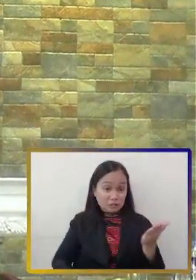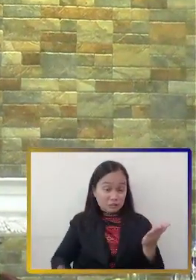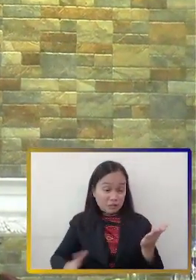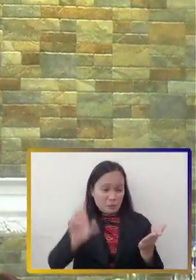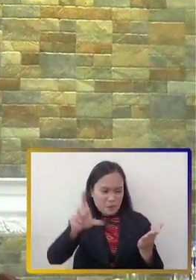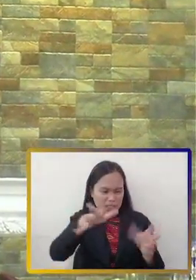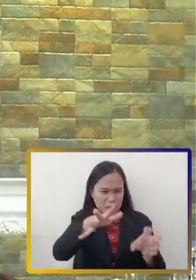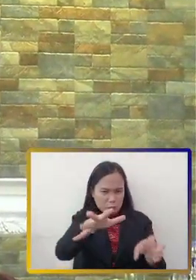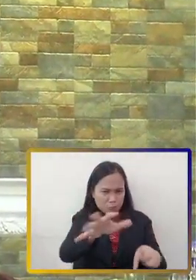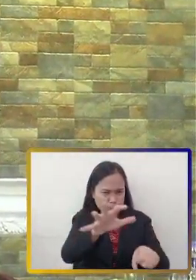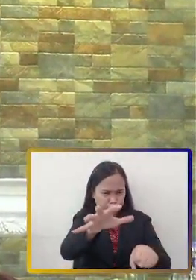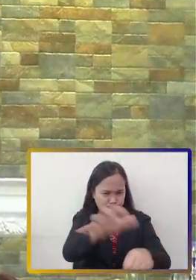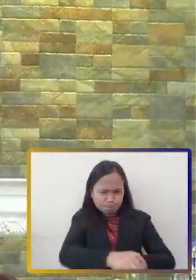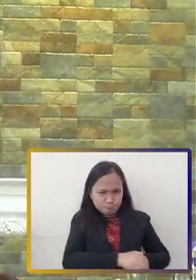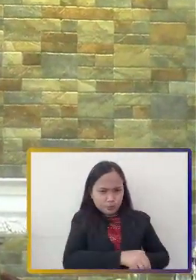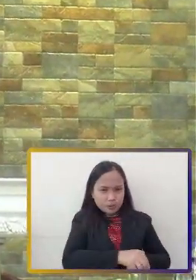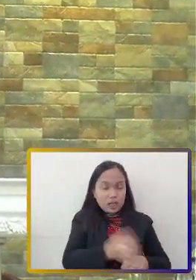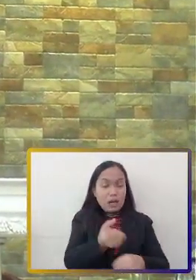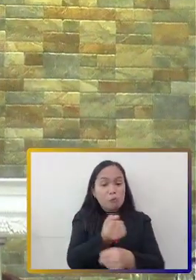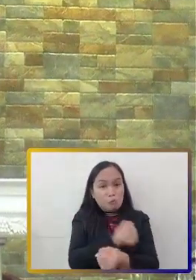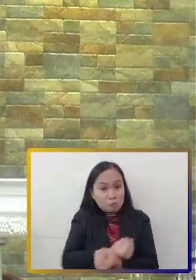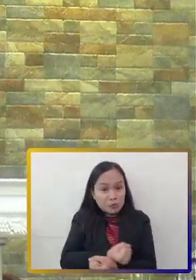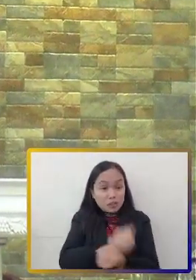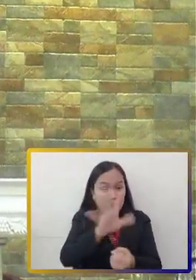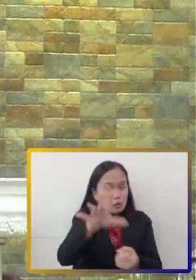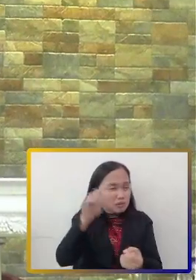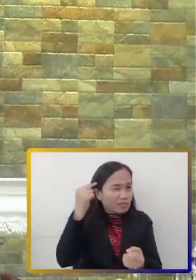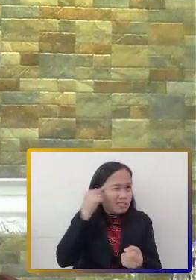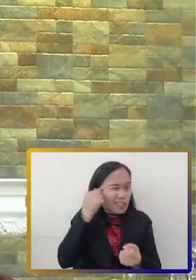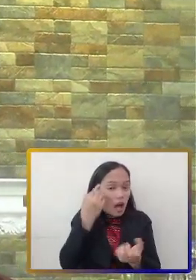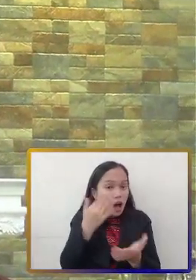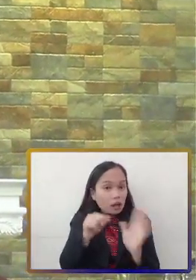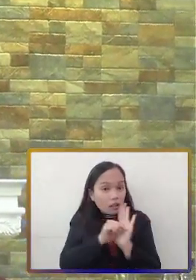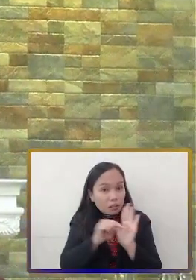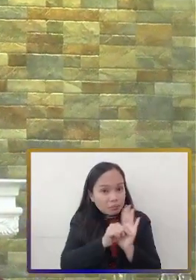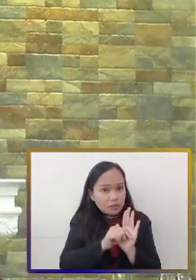Let God take a hold of your negative thought.